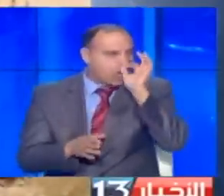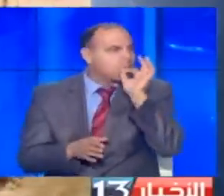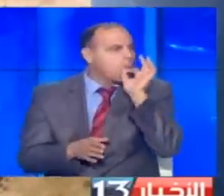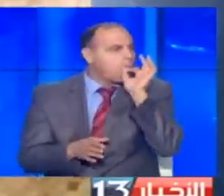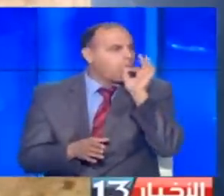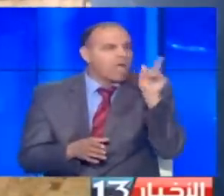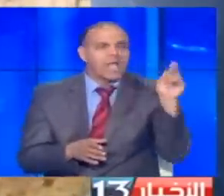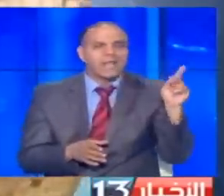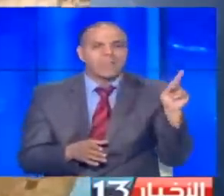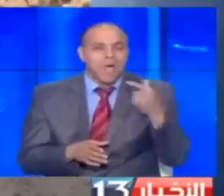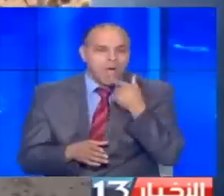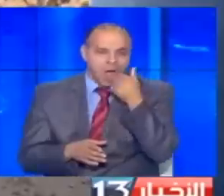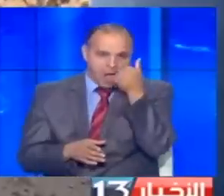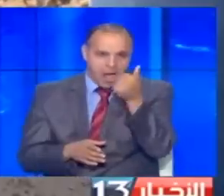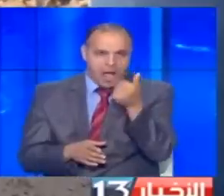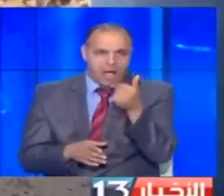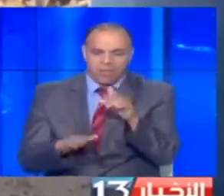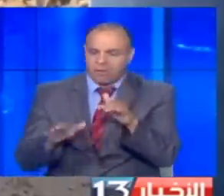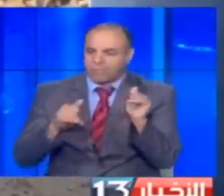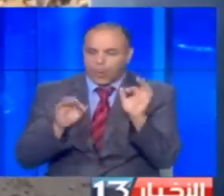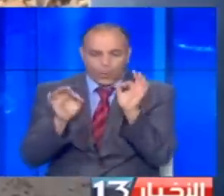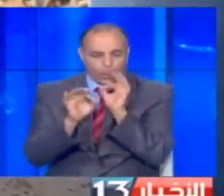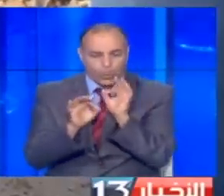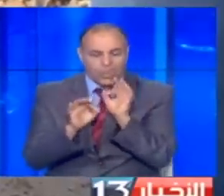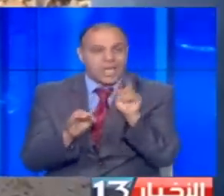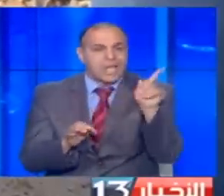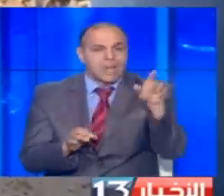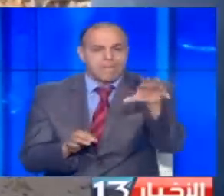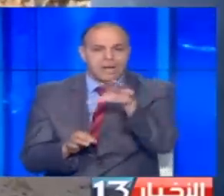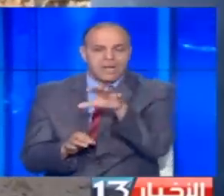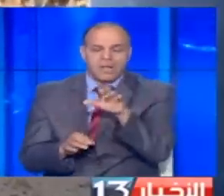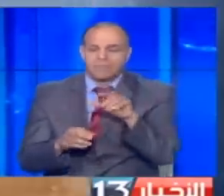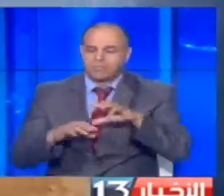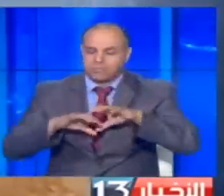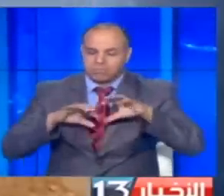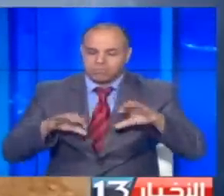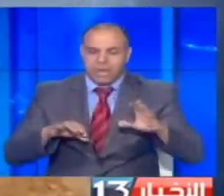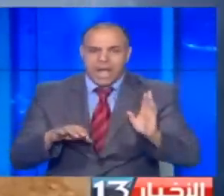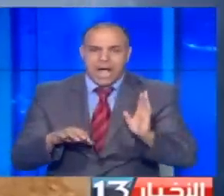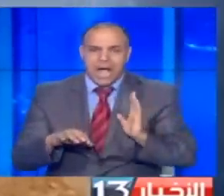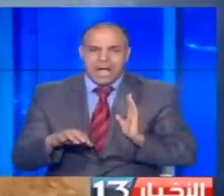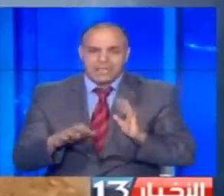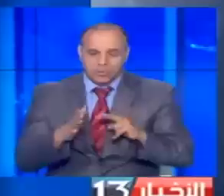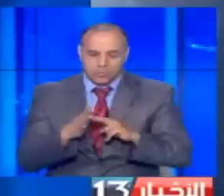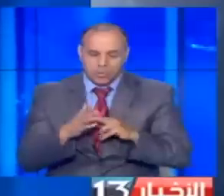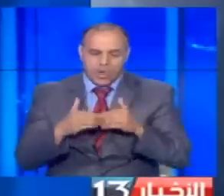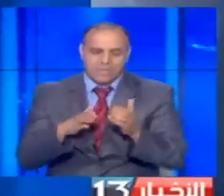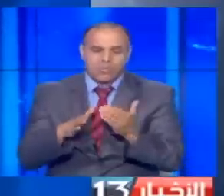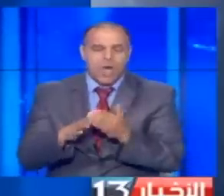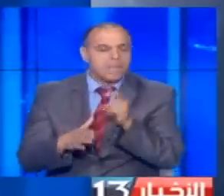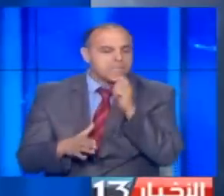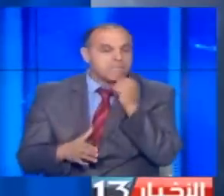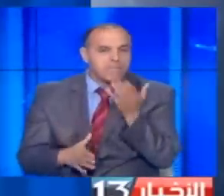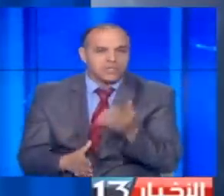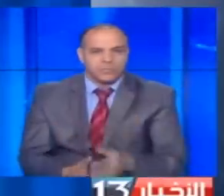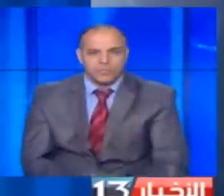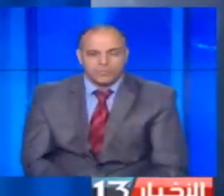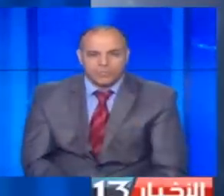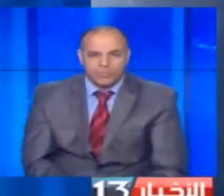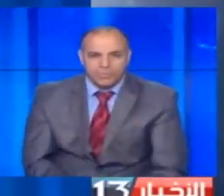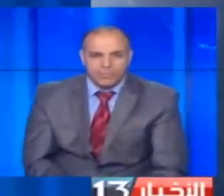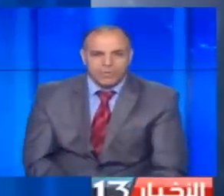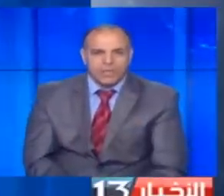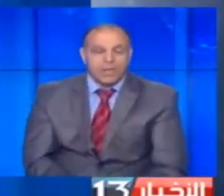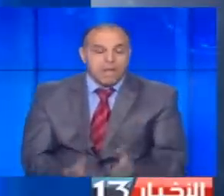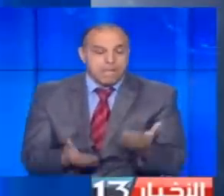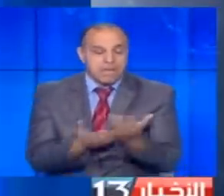نفيا حصول الانسحابات من المناطق الفاصله بين قوات النظام والمعارضه وفي جديد